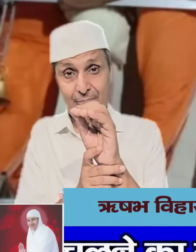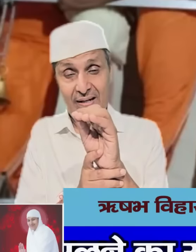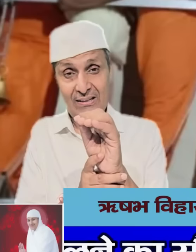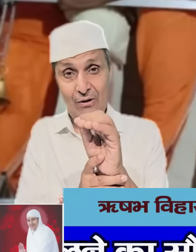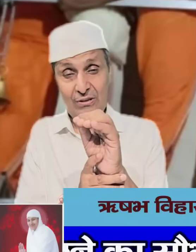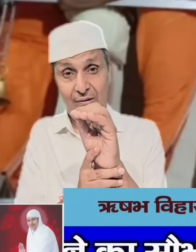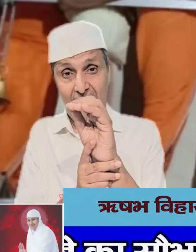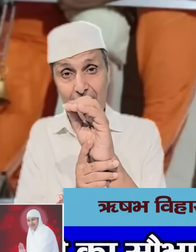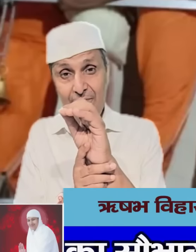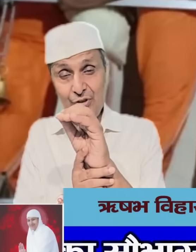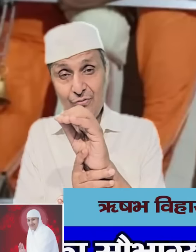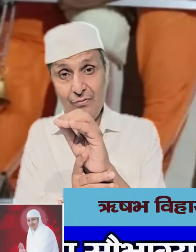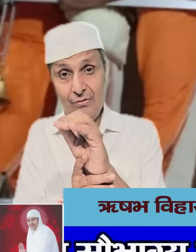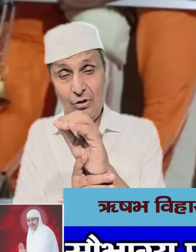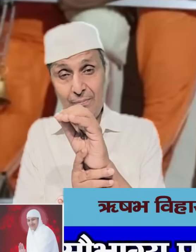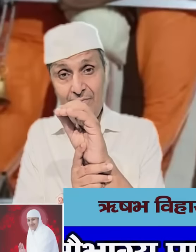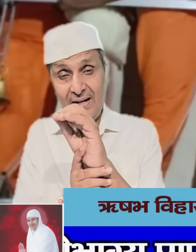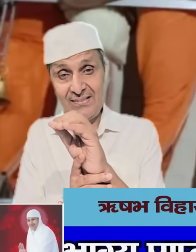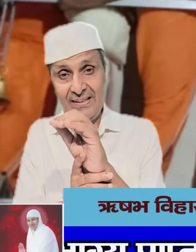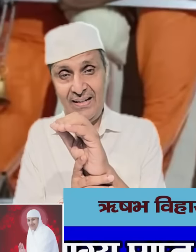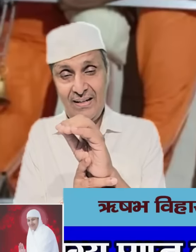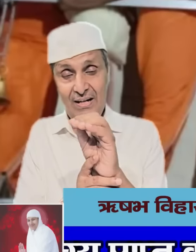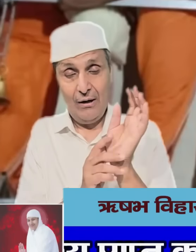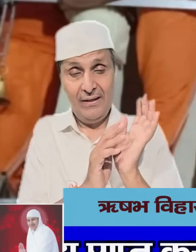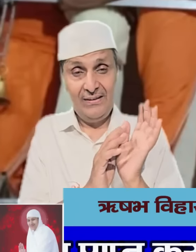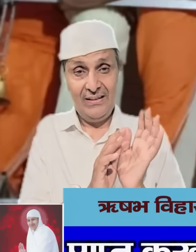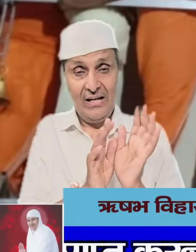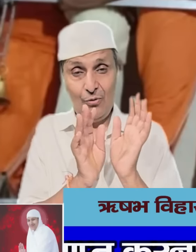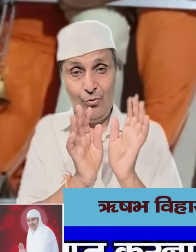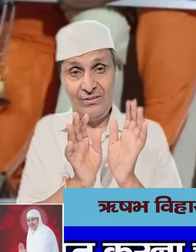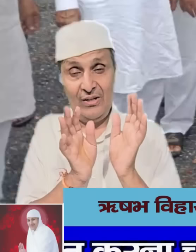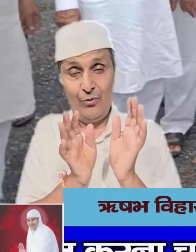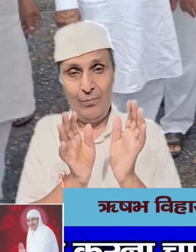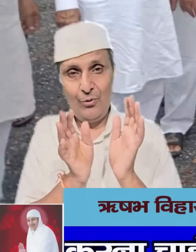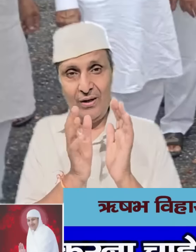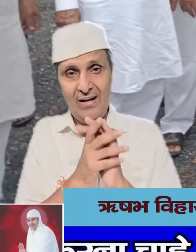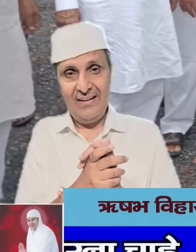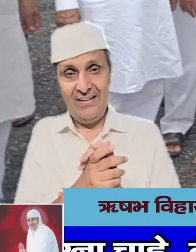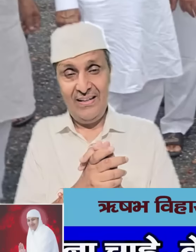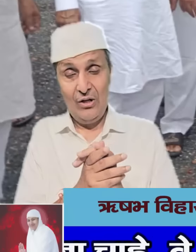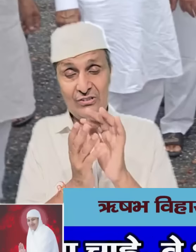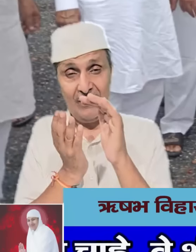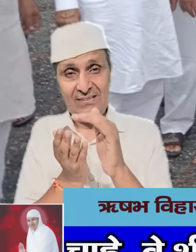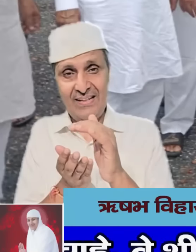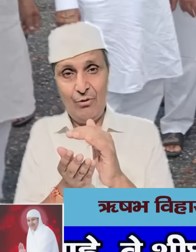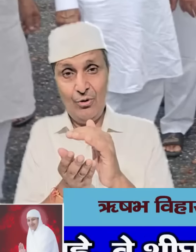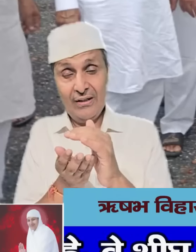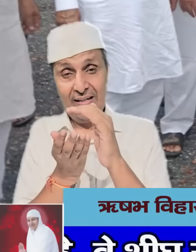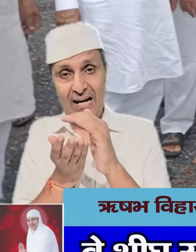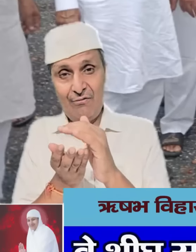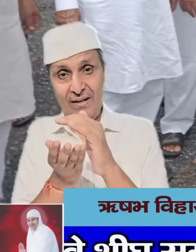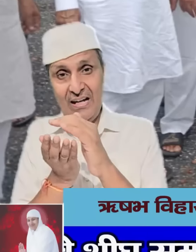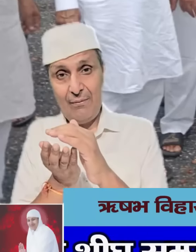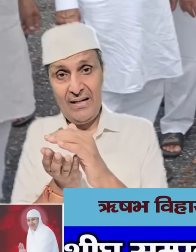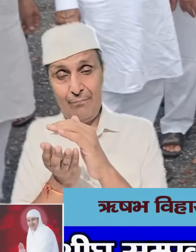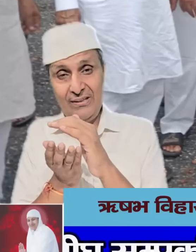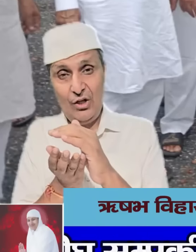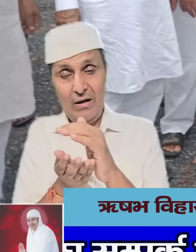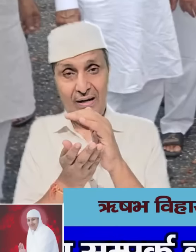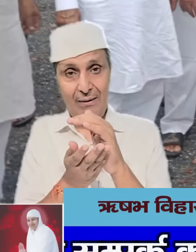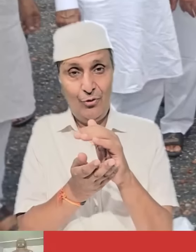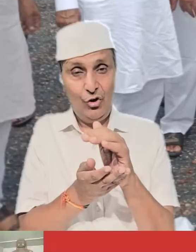अपनी मर्यादाओं से, अपनी विश्व जो आपकी विरासतें हैं, अपने तीर्थ हैं, उनसे रूबरू कराने के लिए, समझ सकें वो कि क्या फ़र्क है